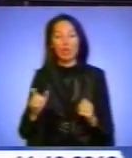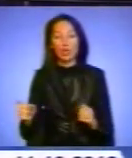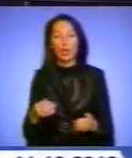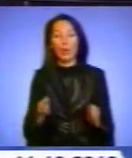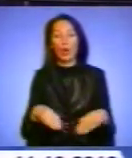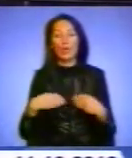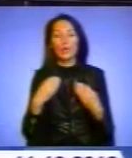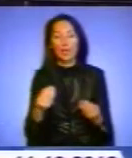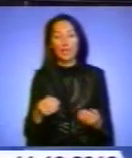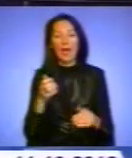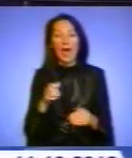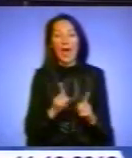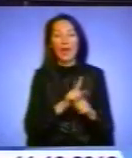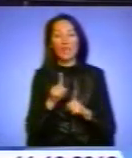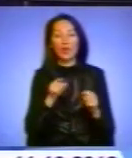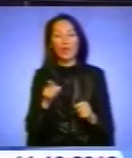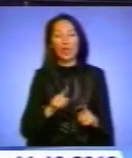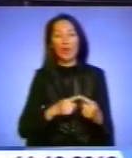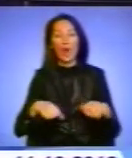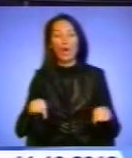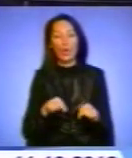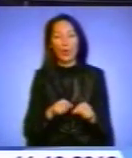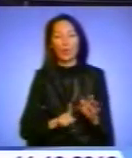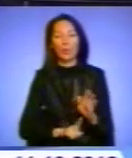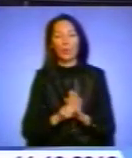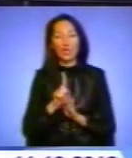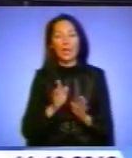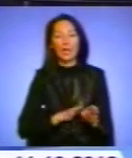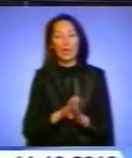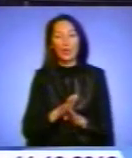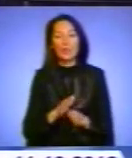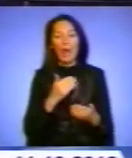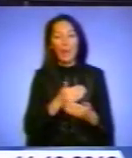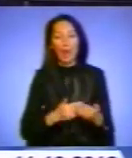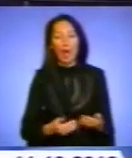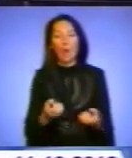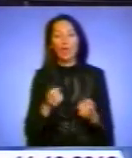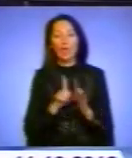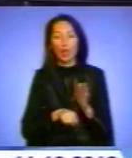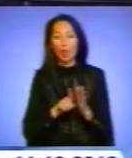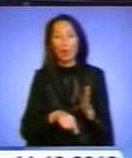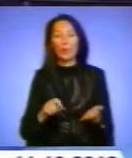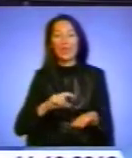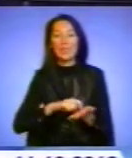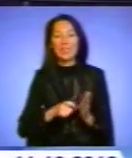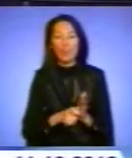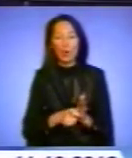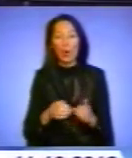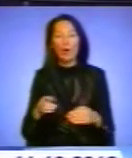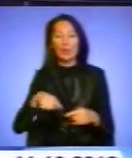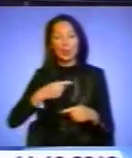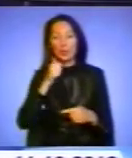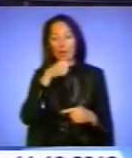їхньому регіоні. Отже, невдовзі почне реалізовуватись програма «Доступне житло». Наступного року двері відчинить перинатальний